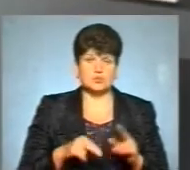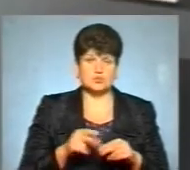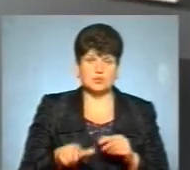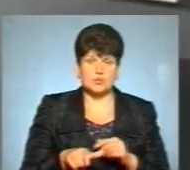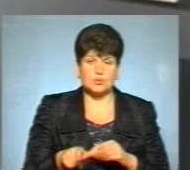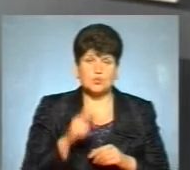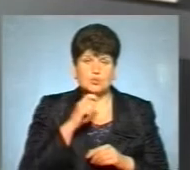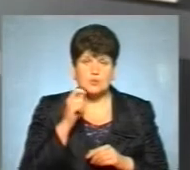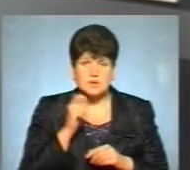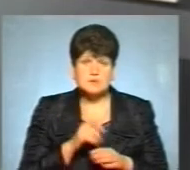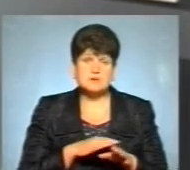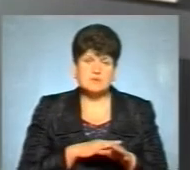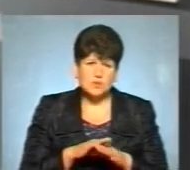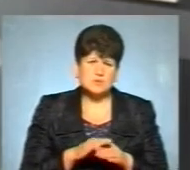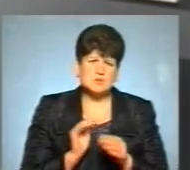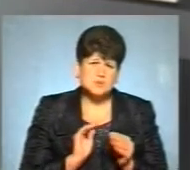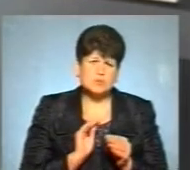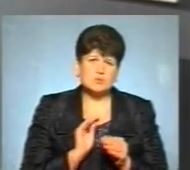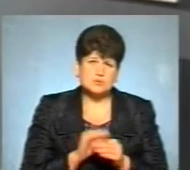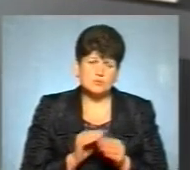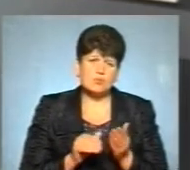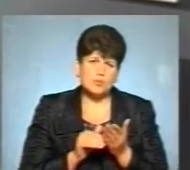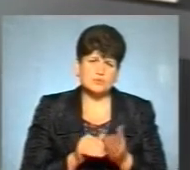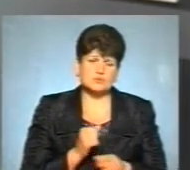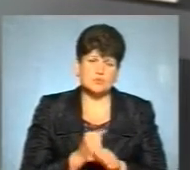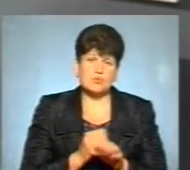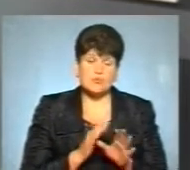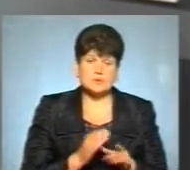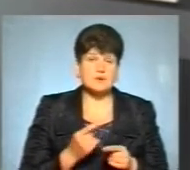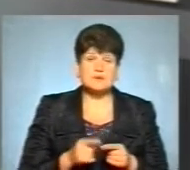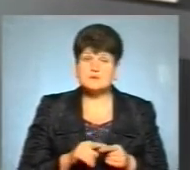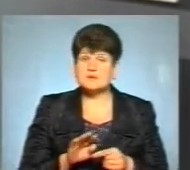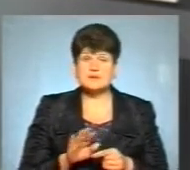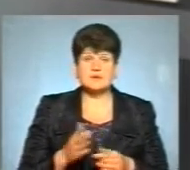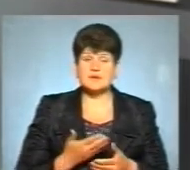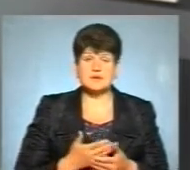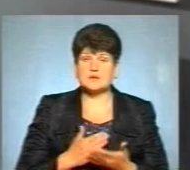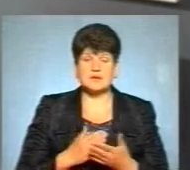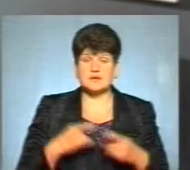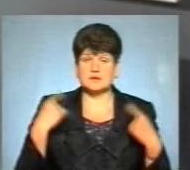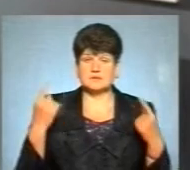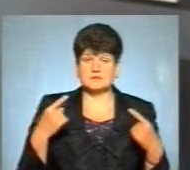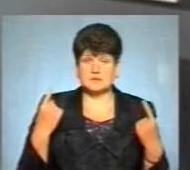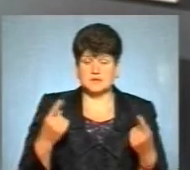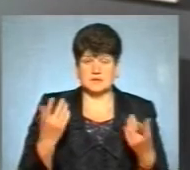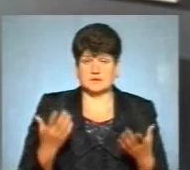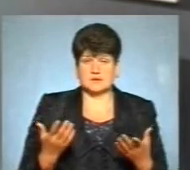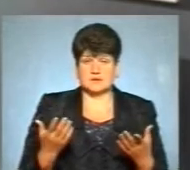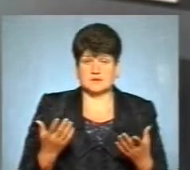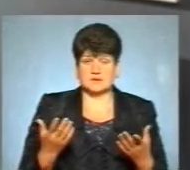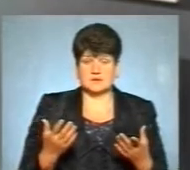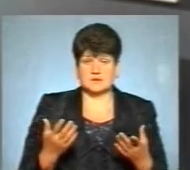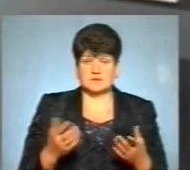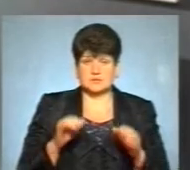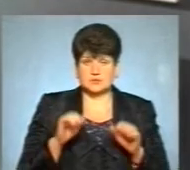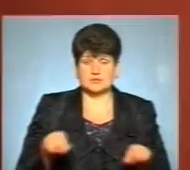як підрядники, виконують там якісь додаткові помічні роботи, але це не є шаленими темпами додаткове створення робочих місць. Додаткові робочі